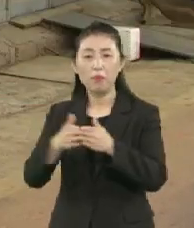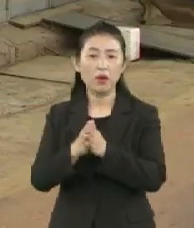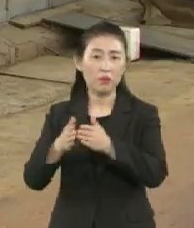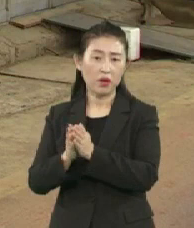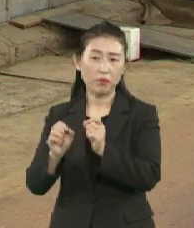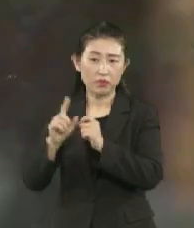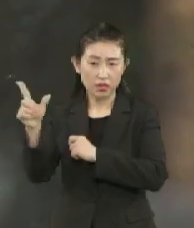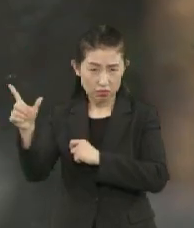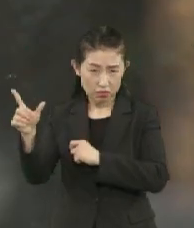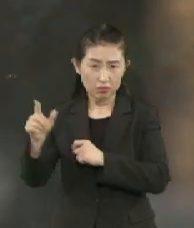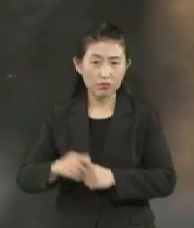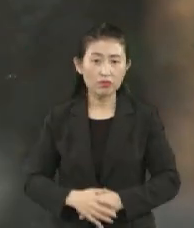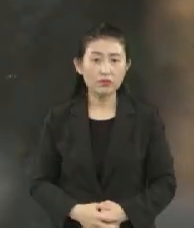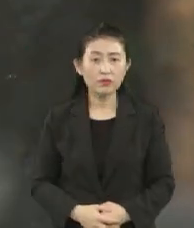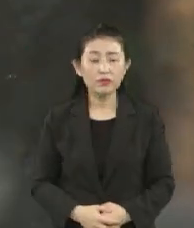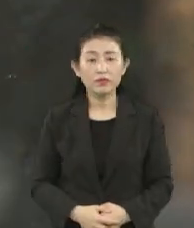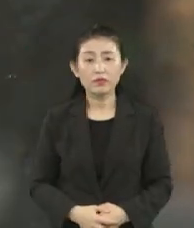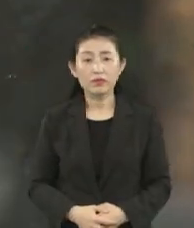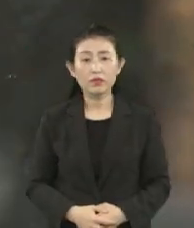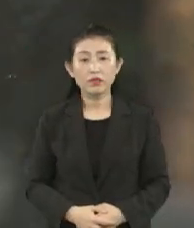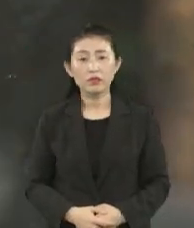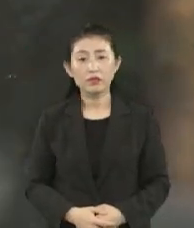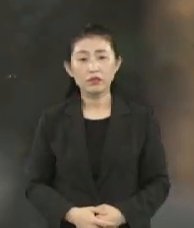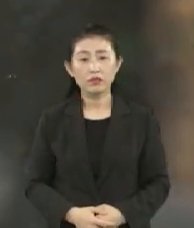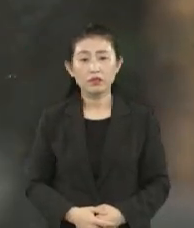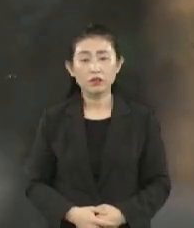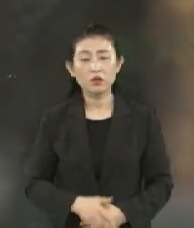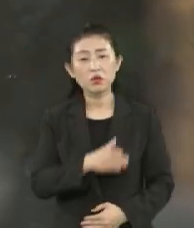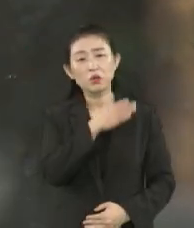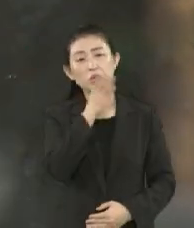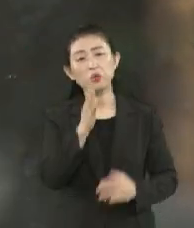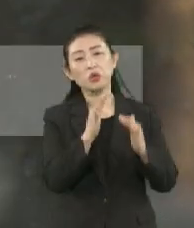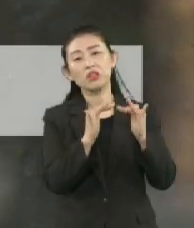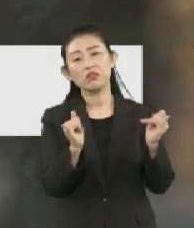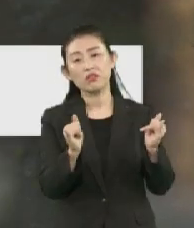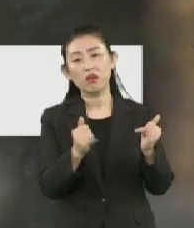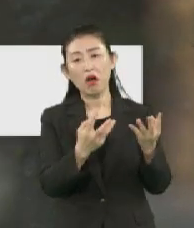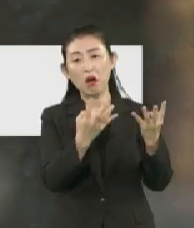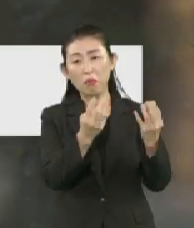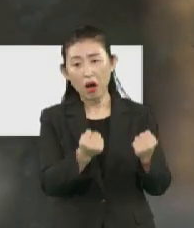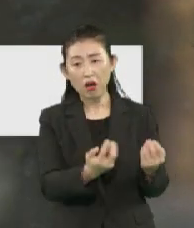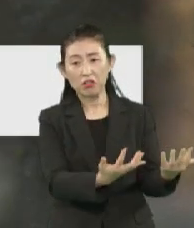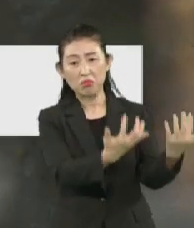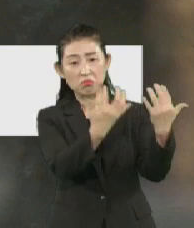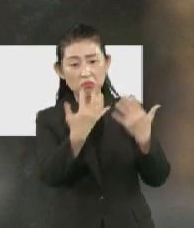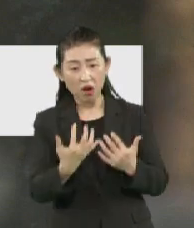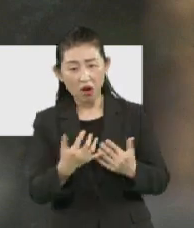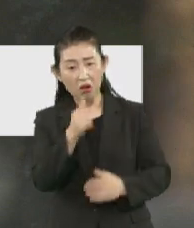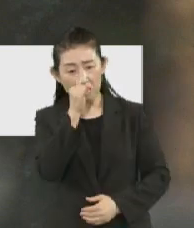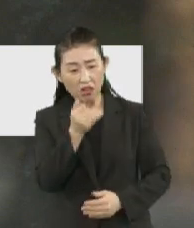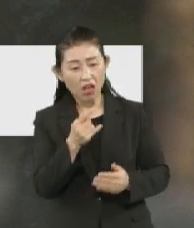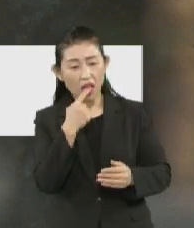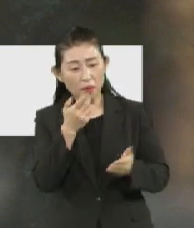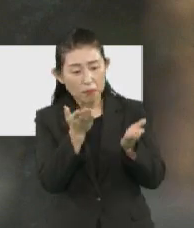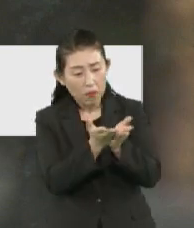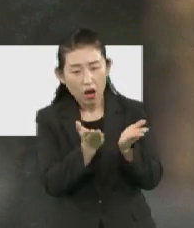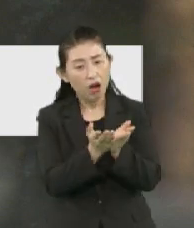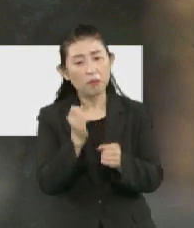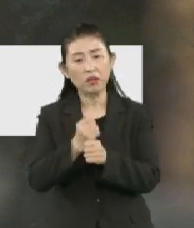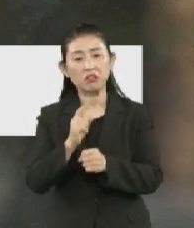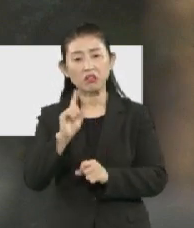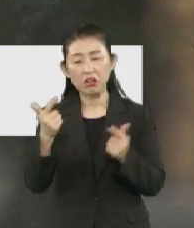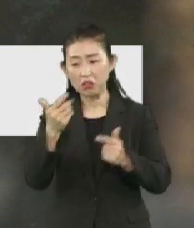대부분이어서 사정은 비슷합니다. 그 나이 드신 분 중장년층들이 아니 오시는 분들은 족발 순대 먹고